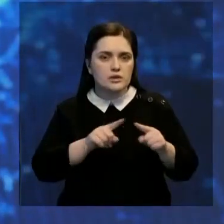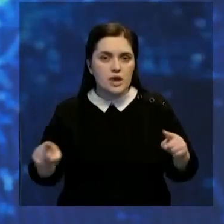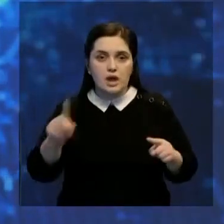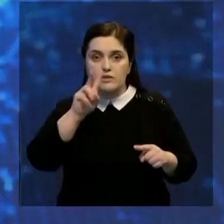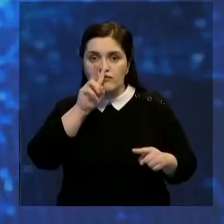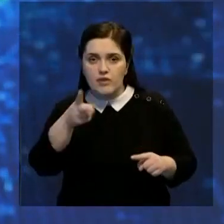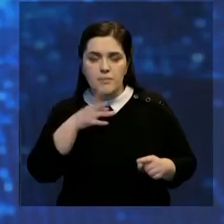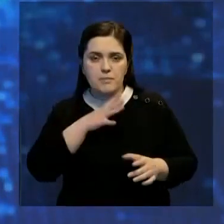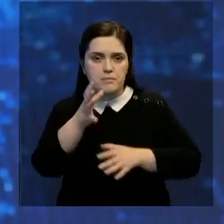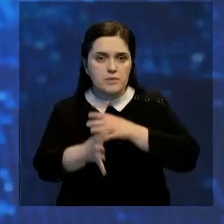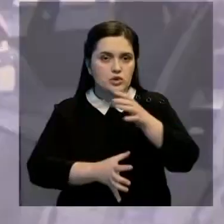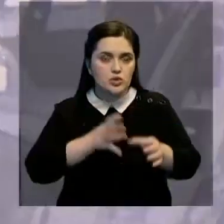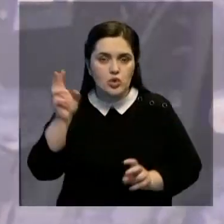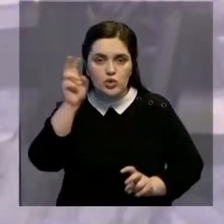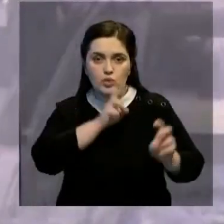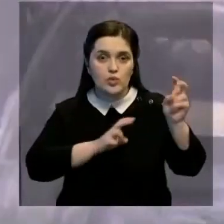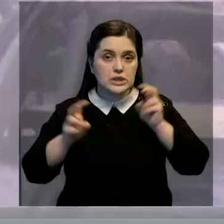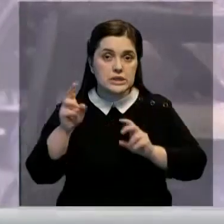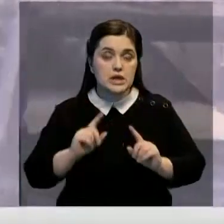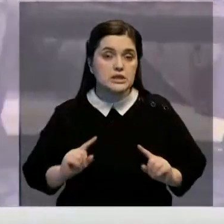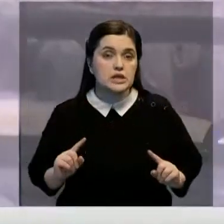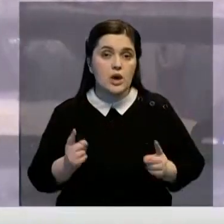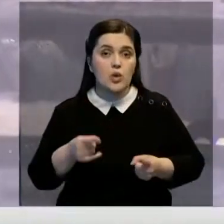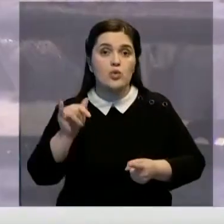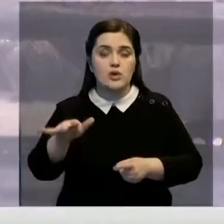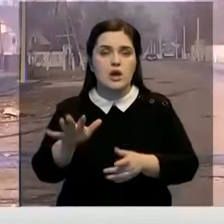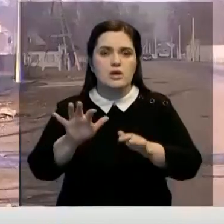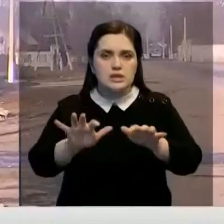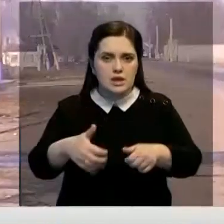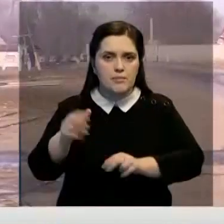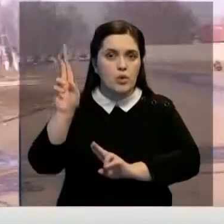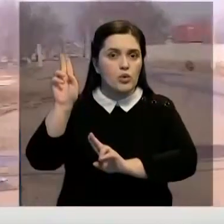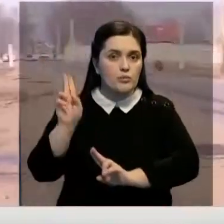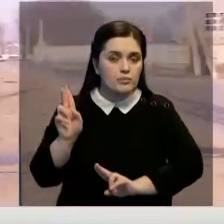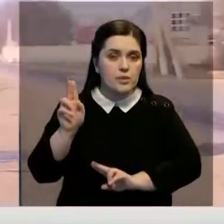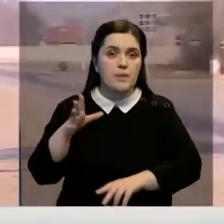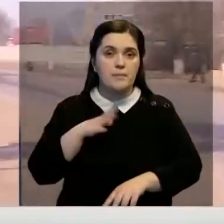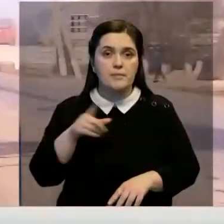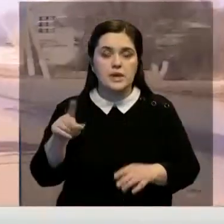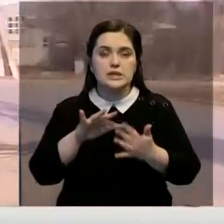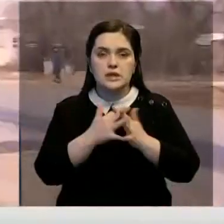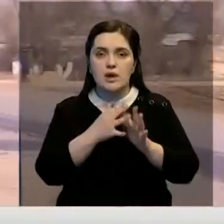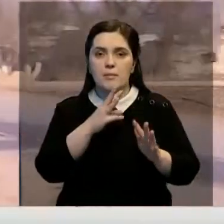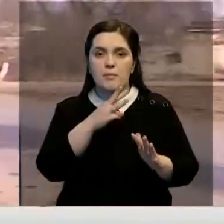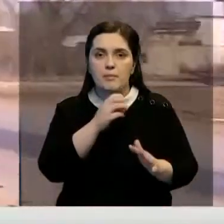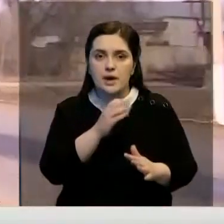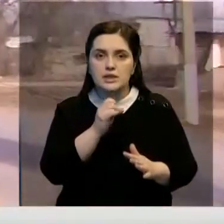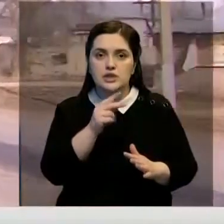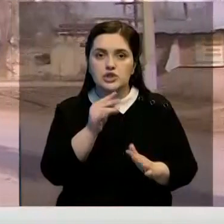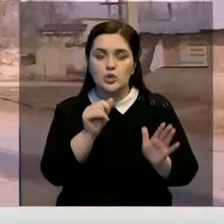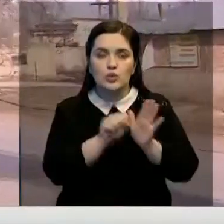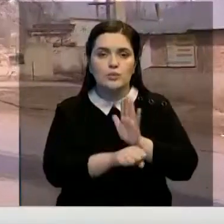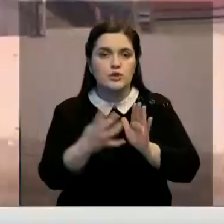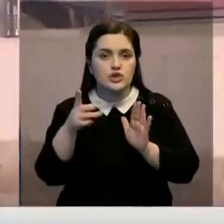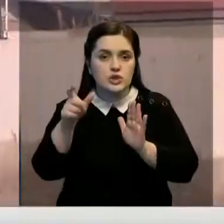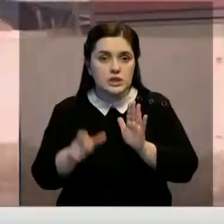в международном розыске. При задержании у него изъято охотничье ружье, из которого тогда в селе Масанчи были убиты 4 человека.